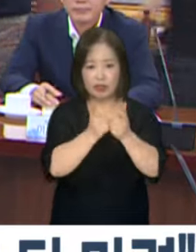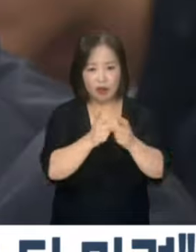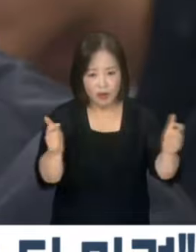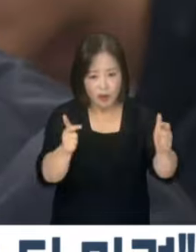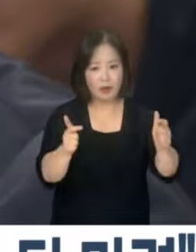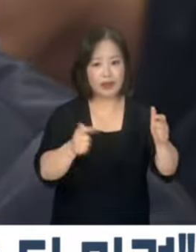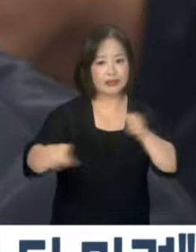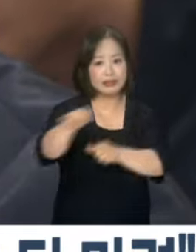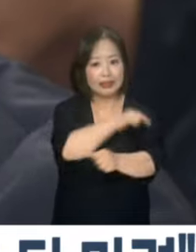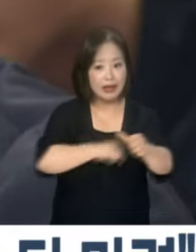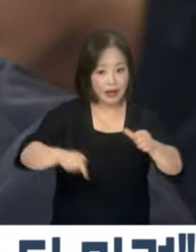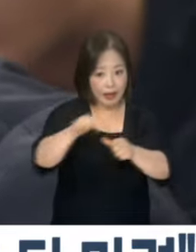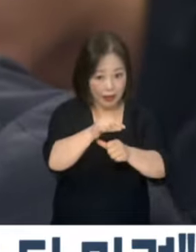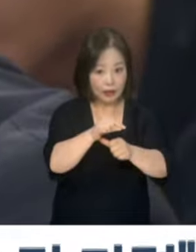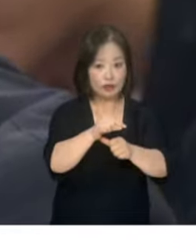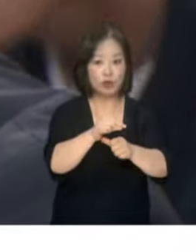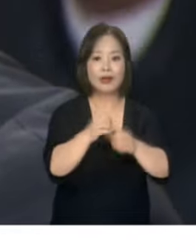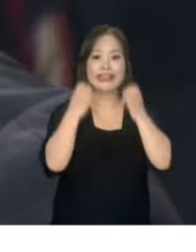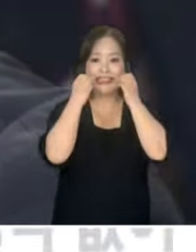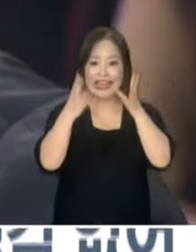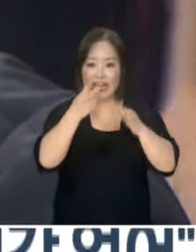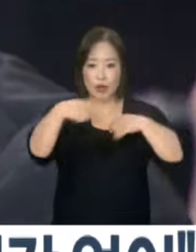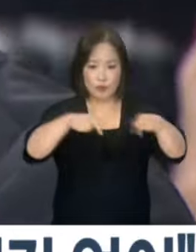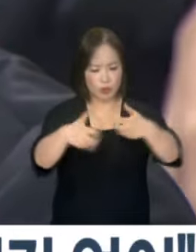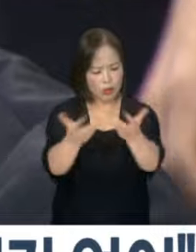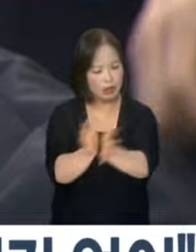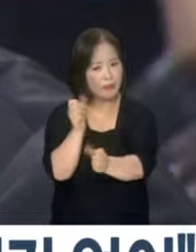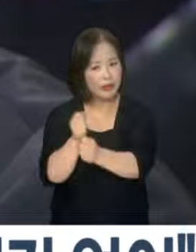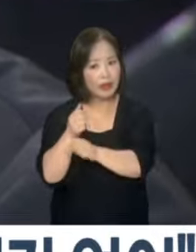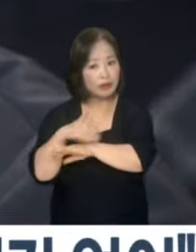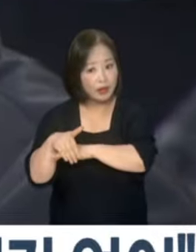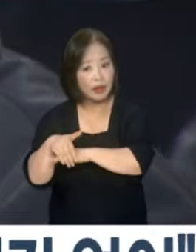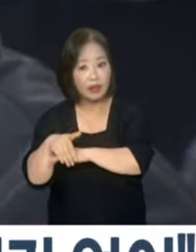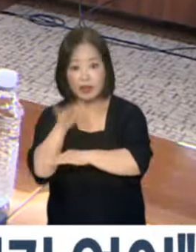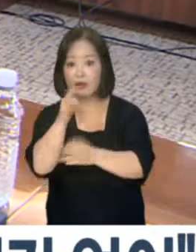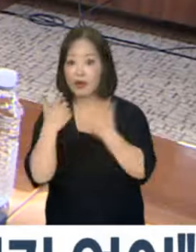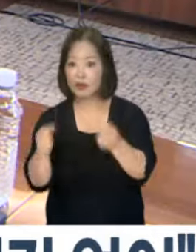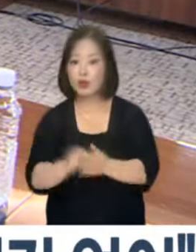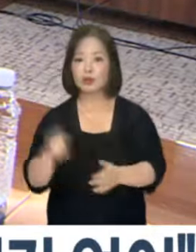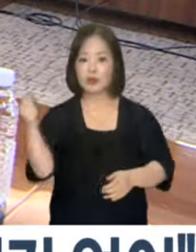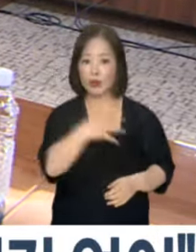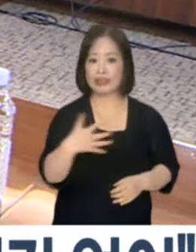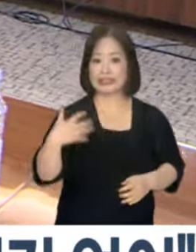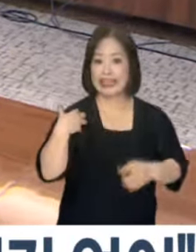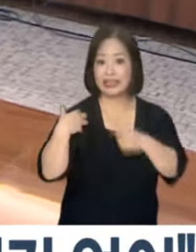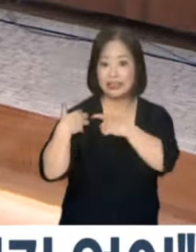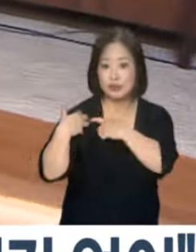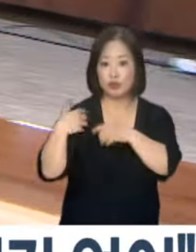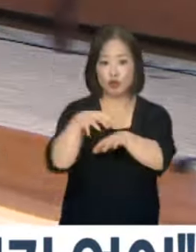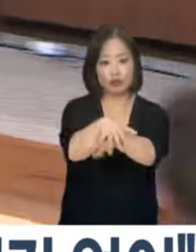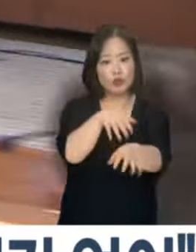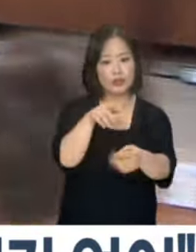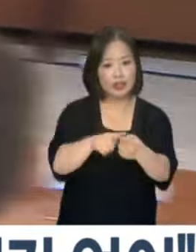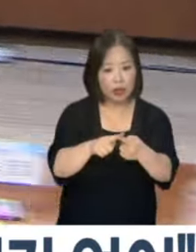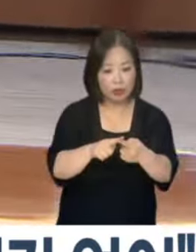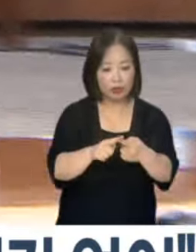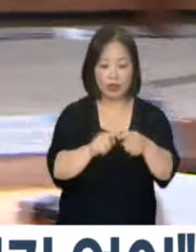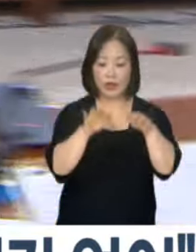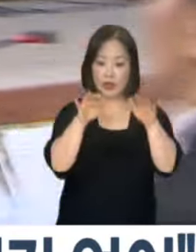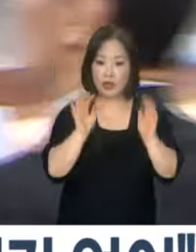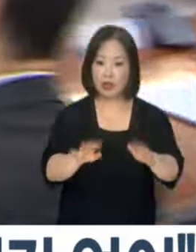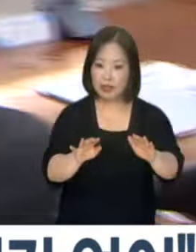마련하겠다는 방침입니다. 오는 7월 도입되는 책무구조도에 대해선 면피수단으로 쓰이게 운영할 생각은